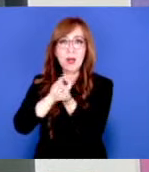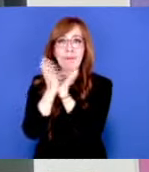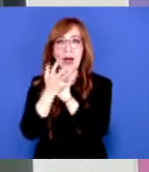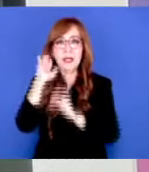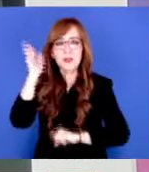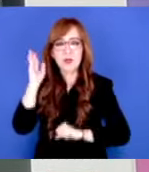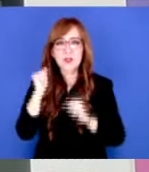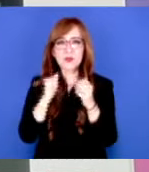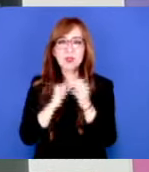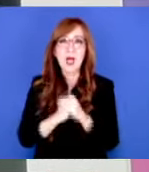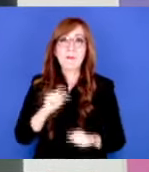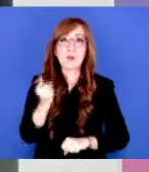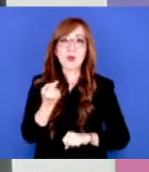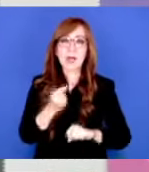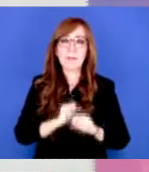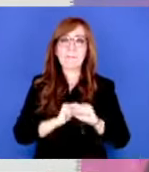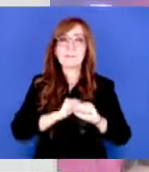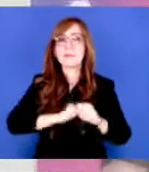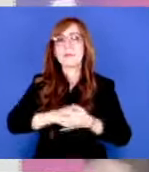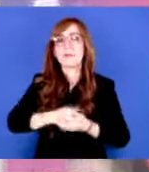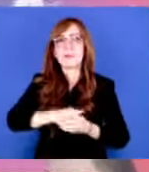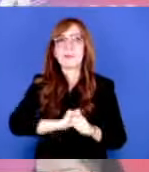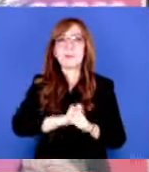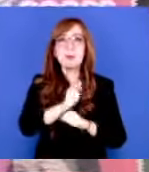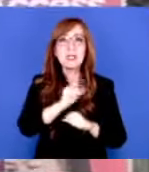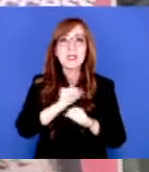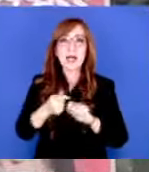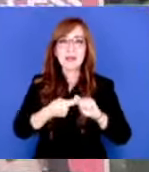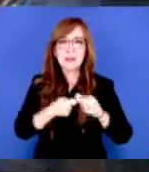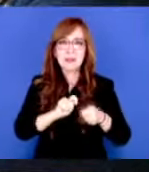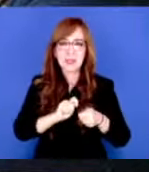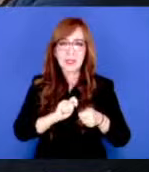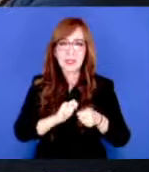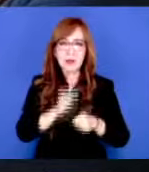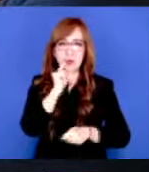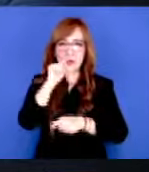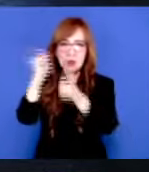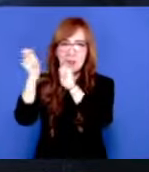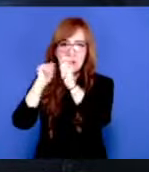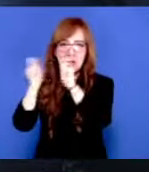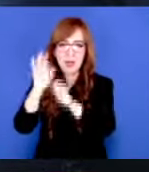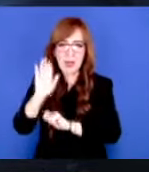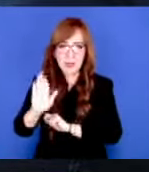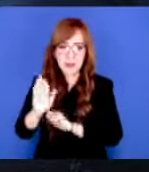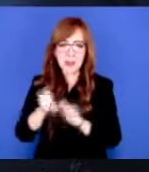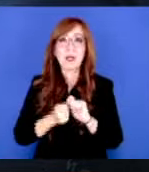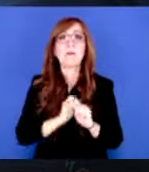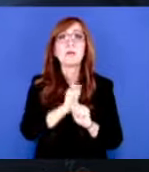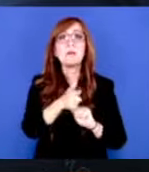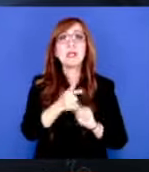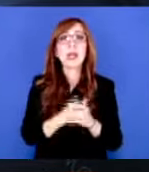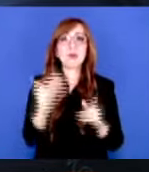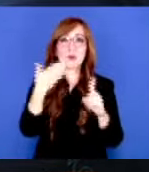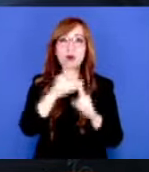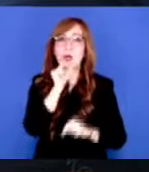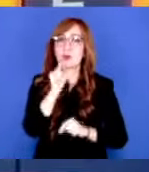Kai jualan tiket kereta api pada masa angkut lebaran 1445 Hijriah pemesanan tiket jauh hari ini bertujuan